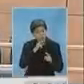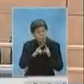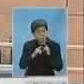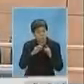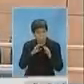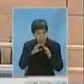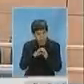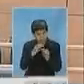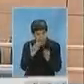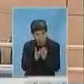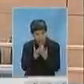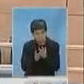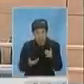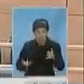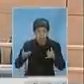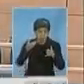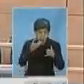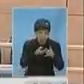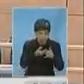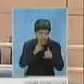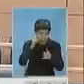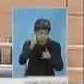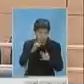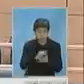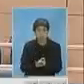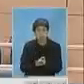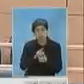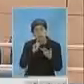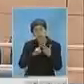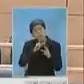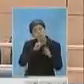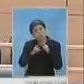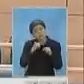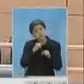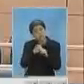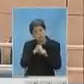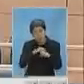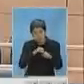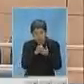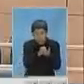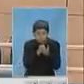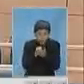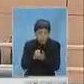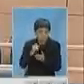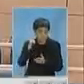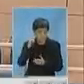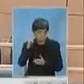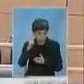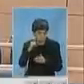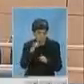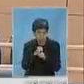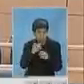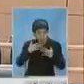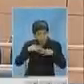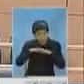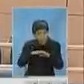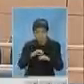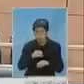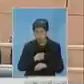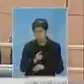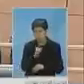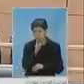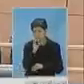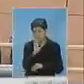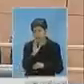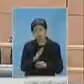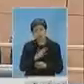ถึงการคืนเงินพันตำรจโททักษิณเรากำลังพูดถึงการเคลียร์ทุกอย่างให้พันตำรวจโทรทักษิณภายใต้การปรองดองผมไม่ได้พูดพูด